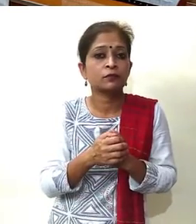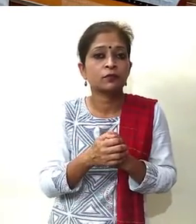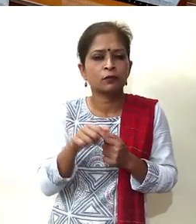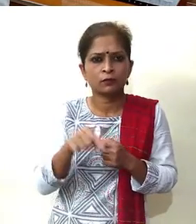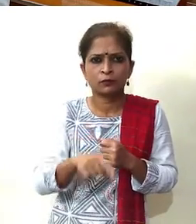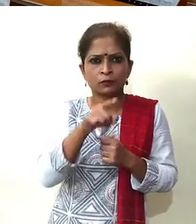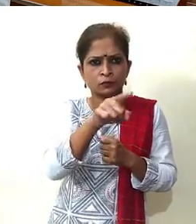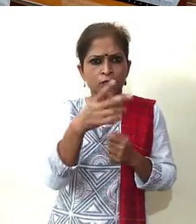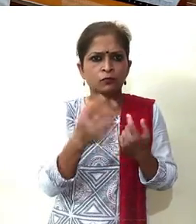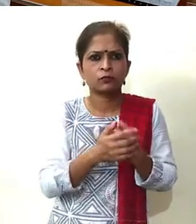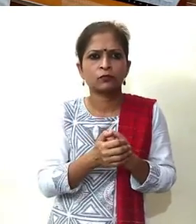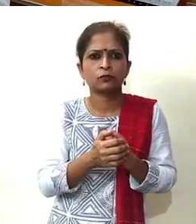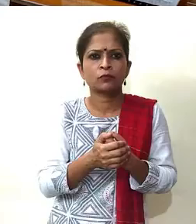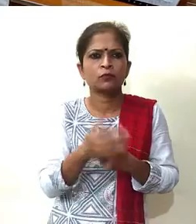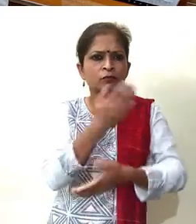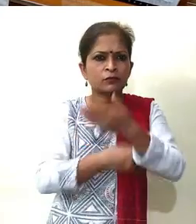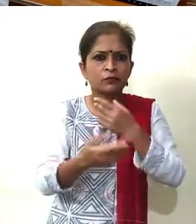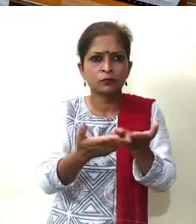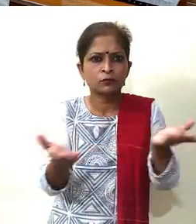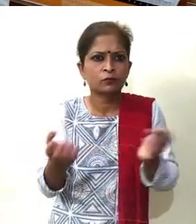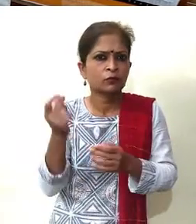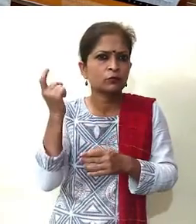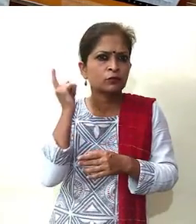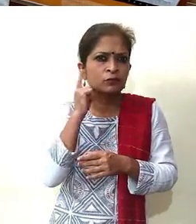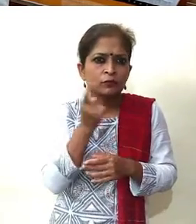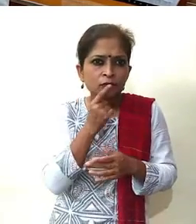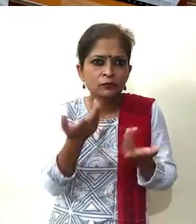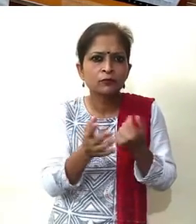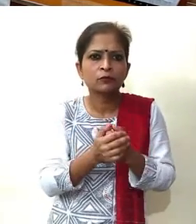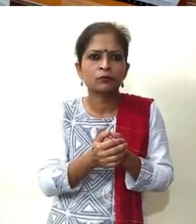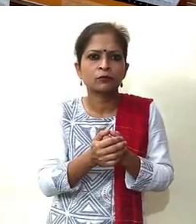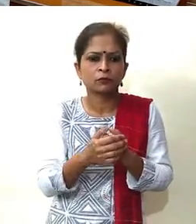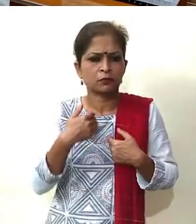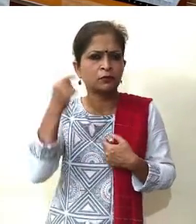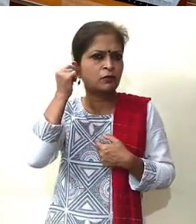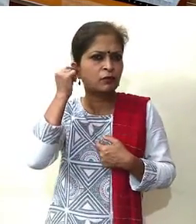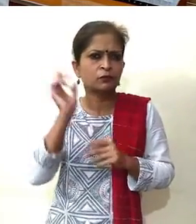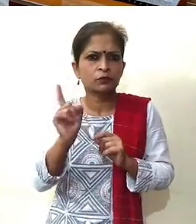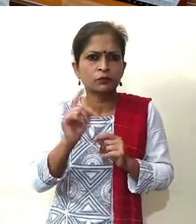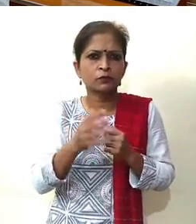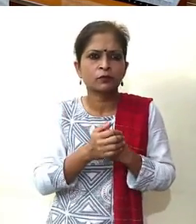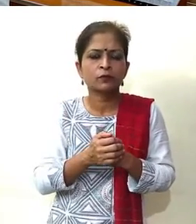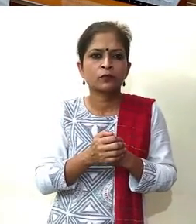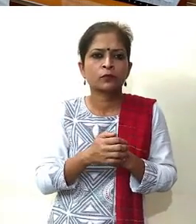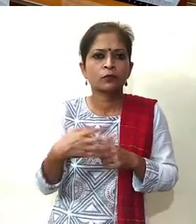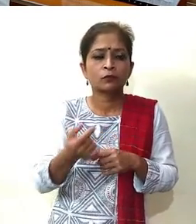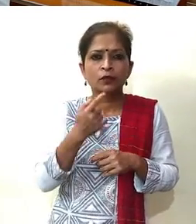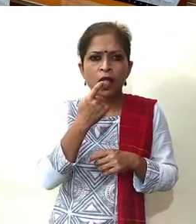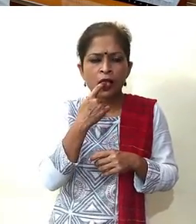ना च श्रोत्र। ना तो सुनने वाला अंग, जिसे दिव्यांग बोलते हैं ना, भी सुन नहीं पाता है श्रवण दिव्यांग। ना तो मैं कान हूं, ना तो मैं जीभ हूं जो चखता